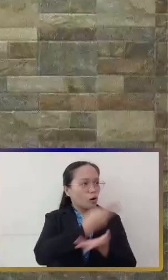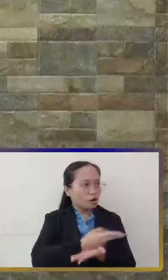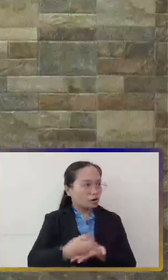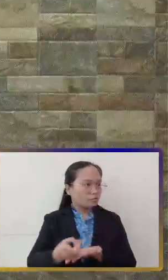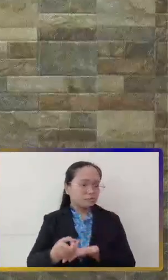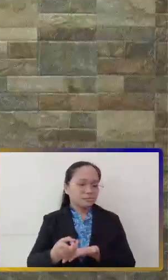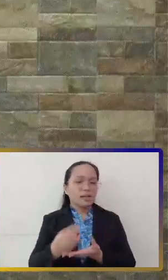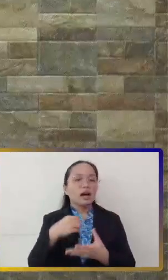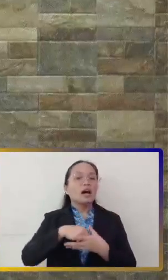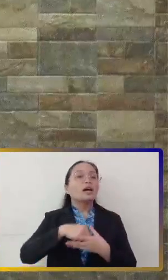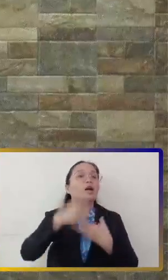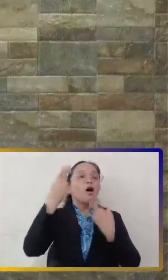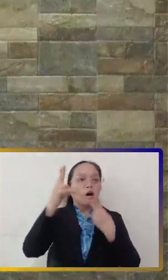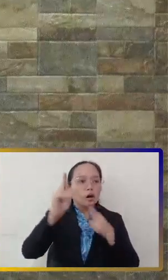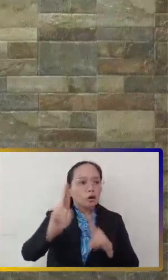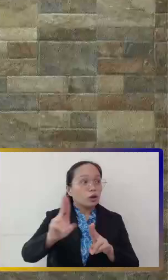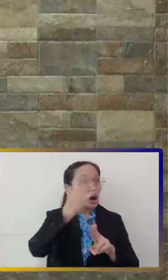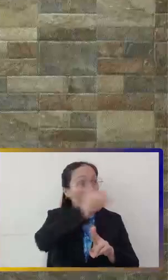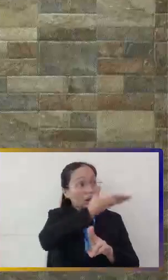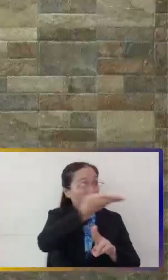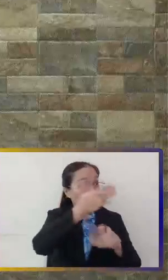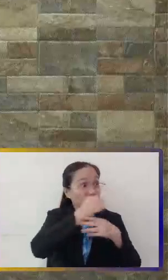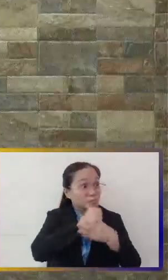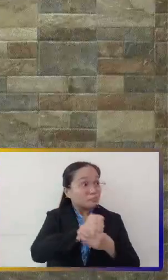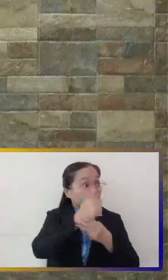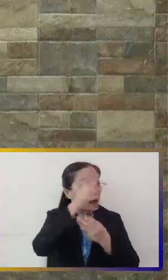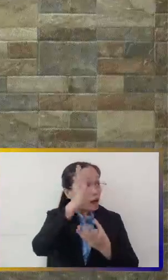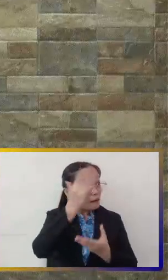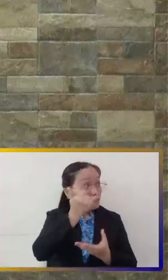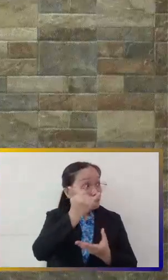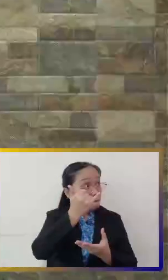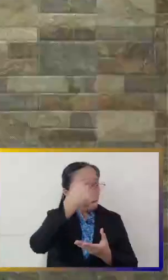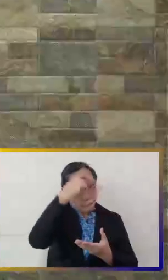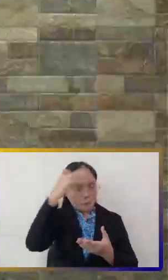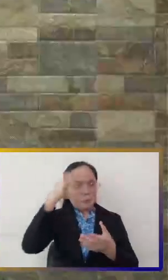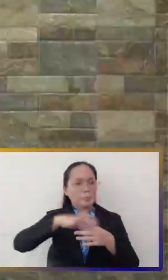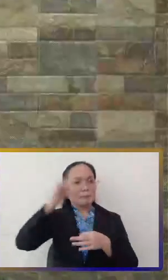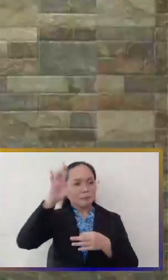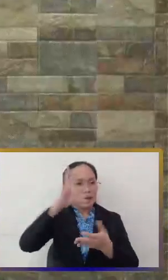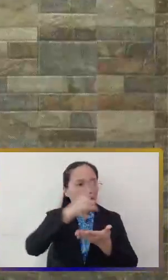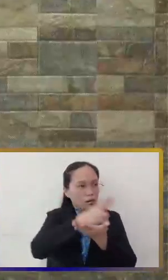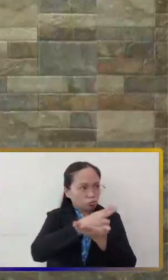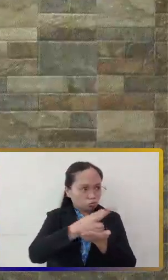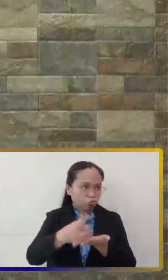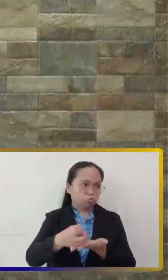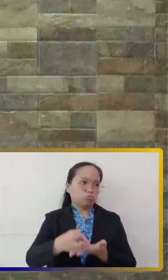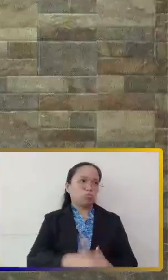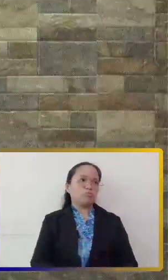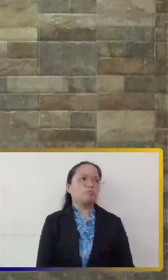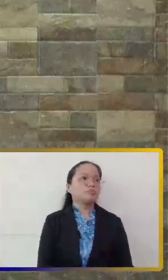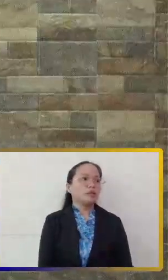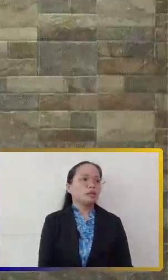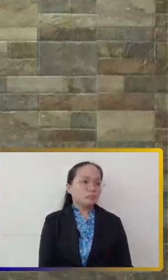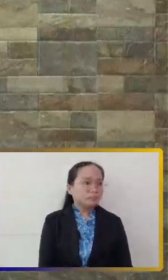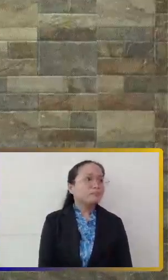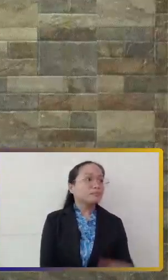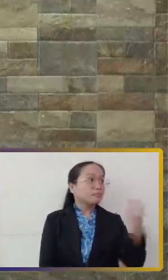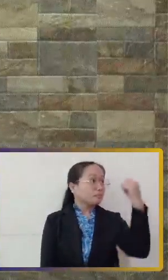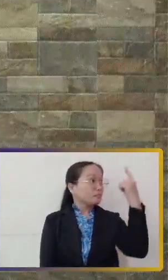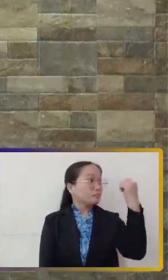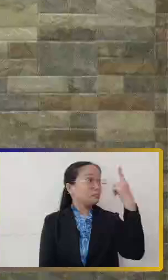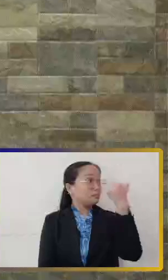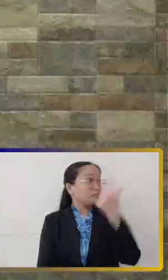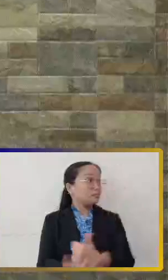In honor. Imagine the fact, kanina, mula pa ho, doon sa, kasi itong minasahing ito,